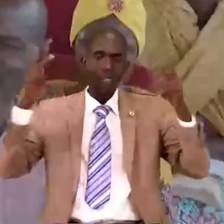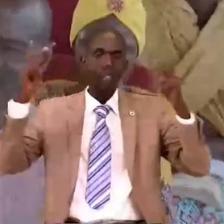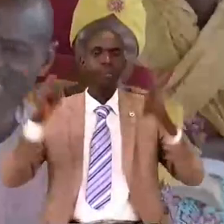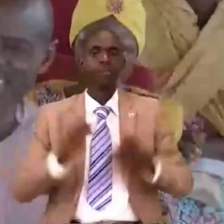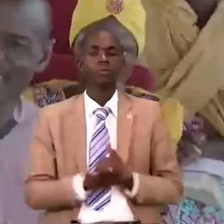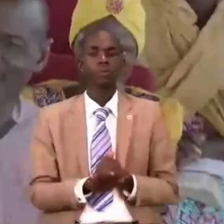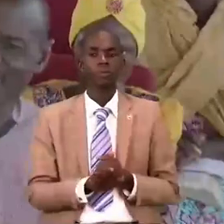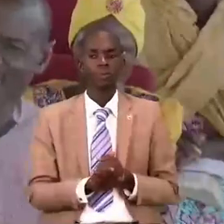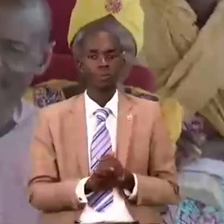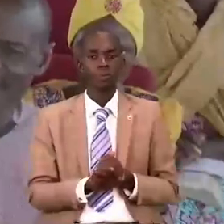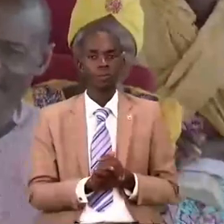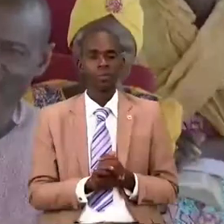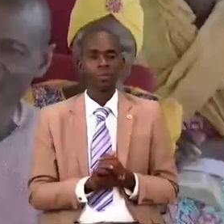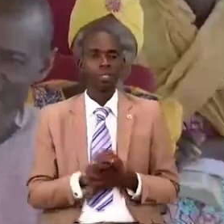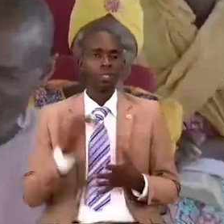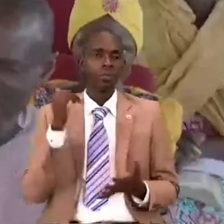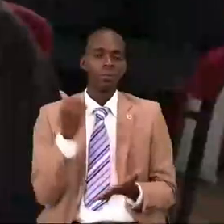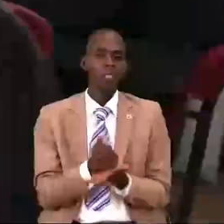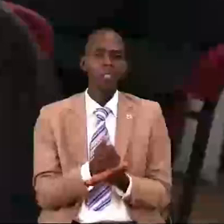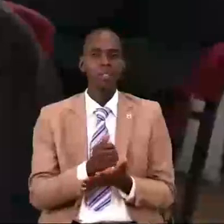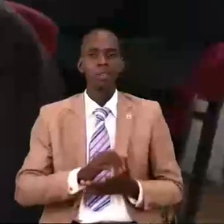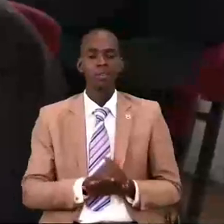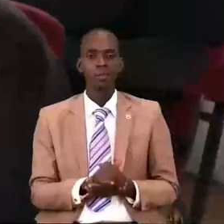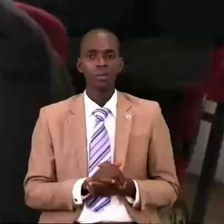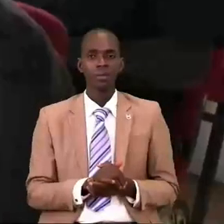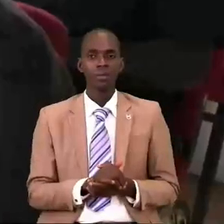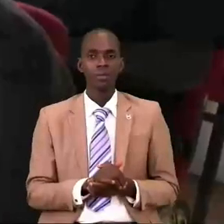Tout ce qu'il fait, lui réussit.